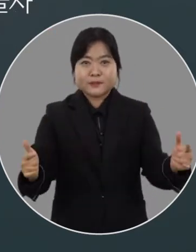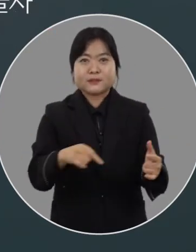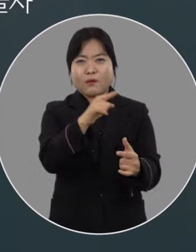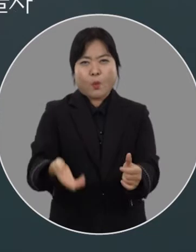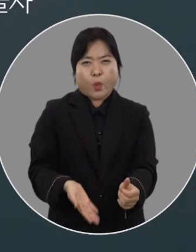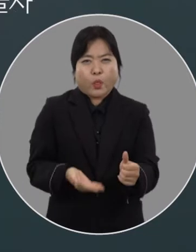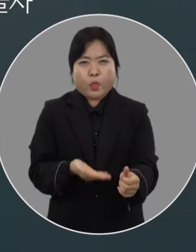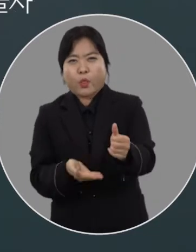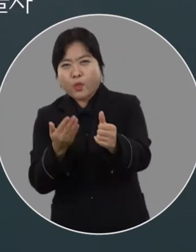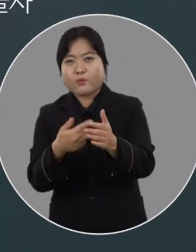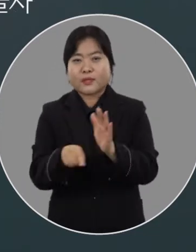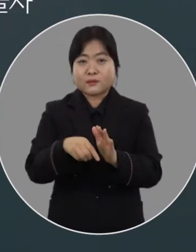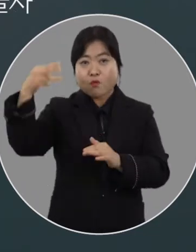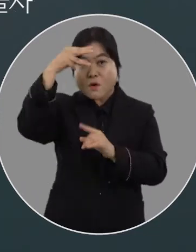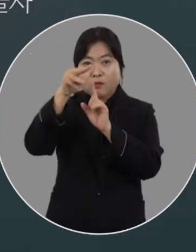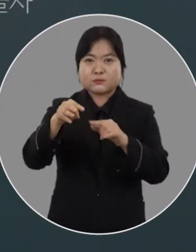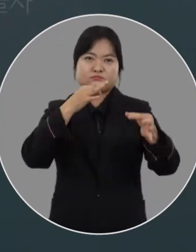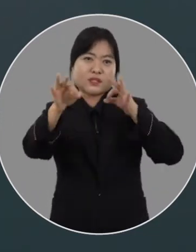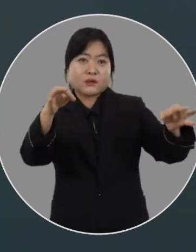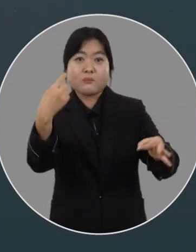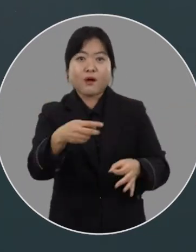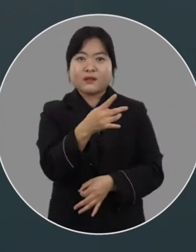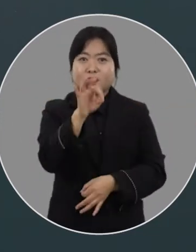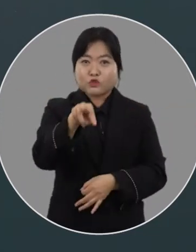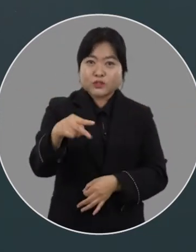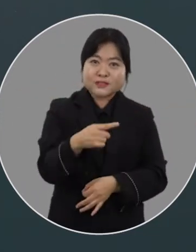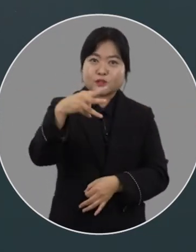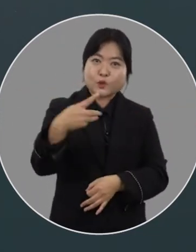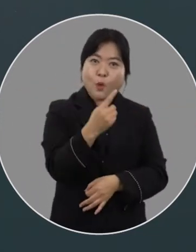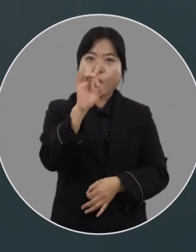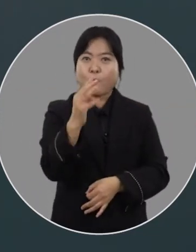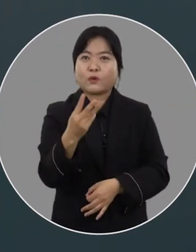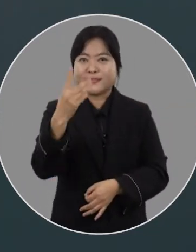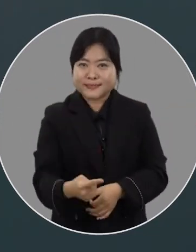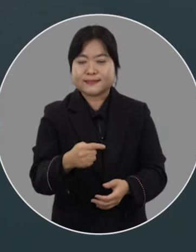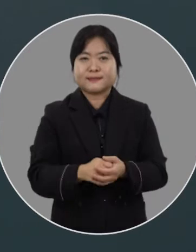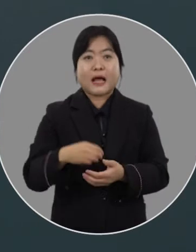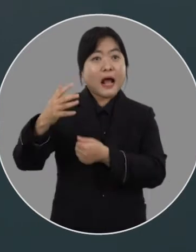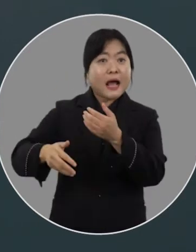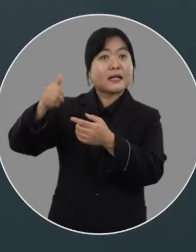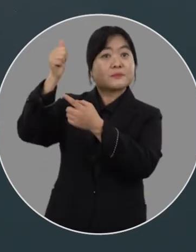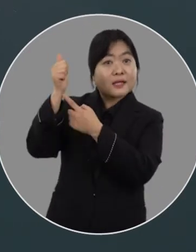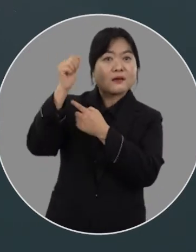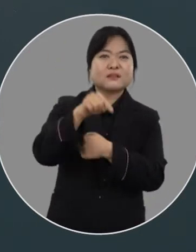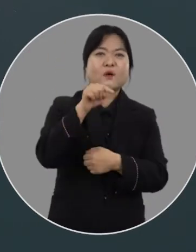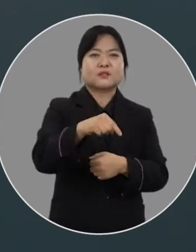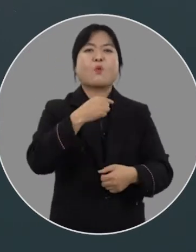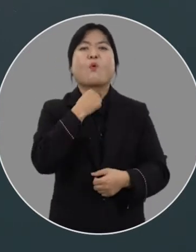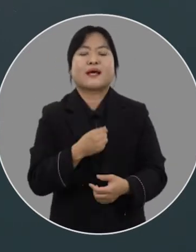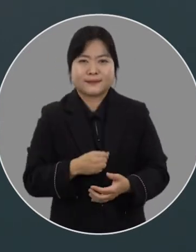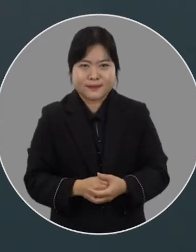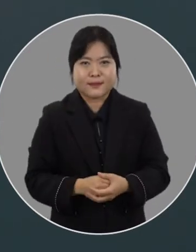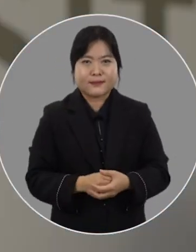갖다가 부추기기 위해서 그는 이렇게 외쳤습니다. Deus lo vult. 하느님께서 그것을